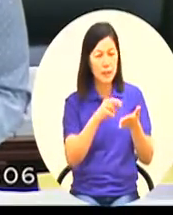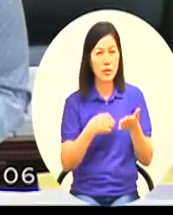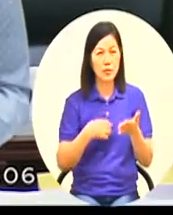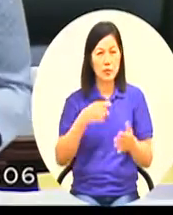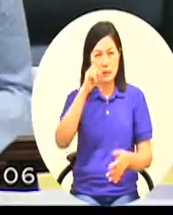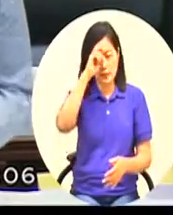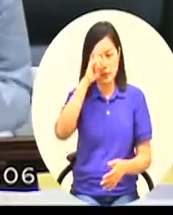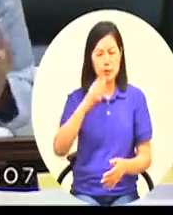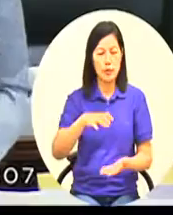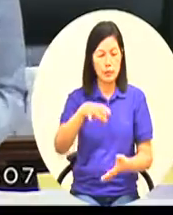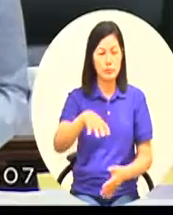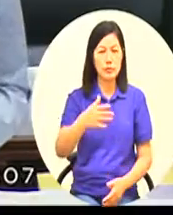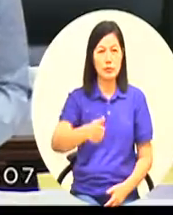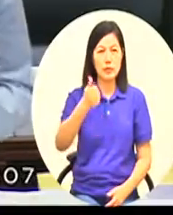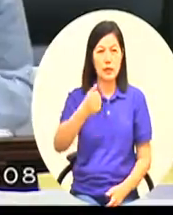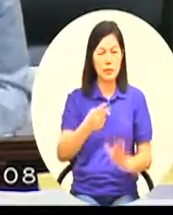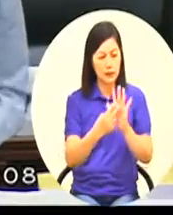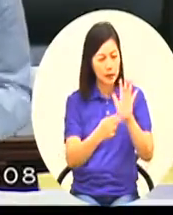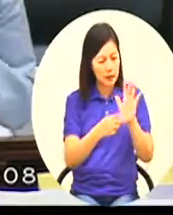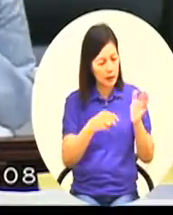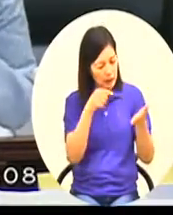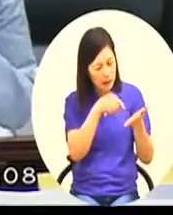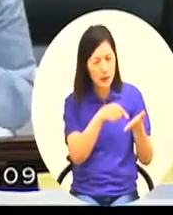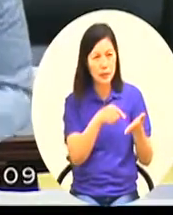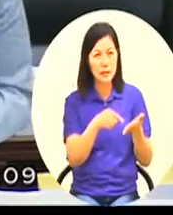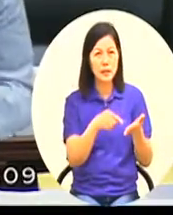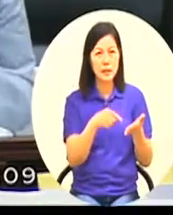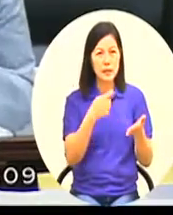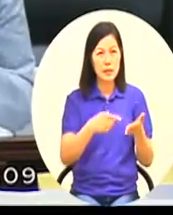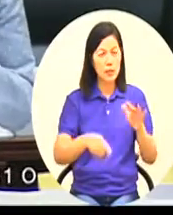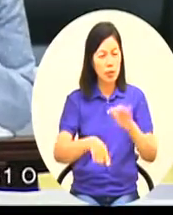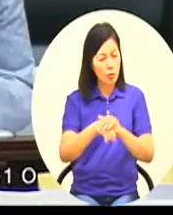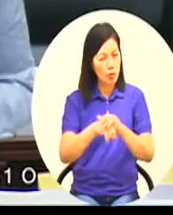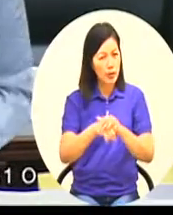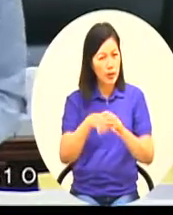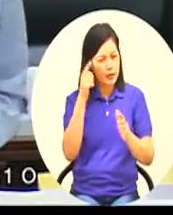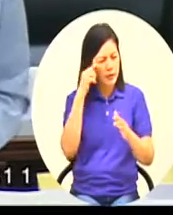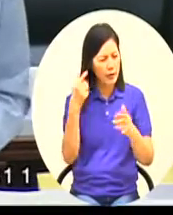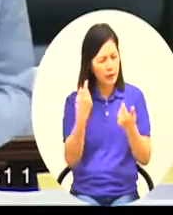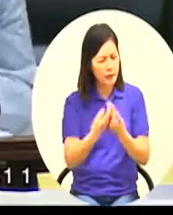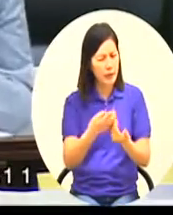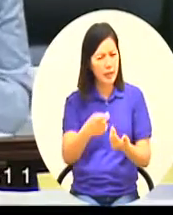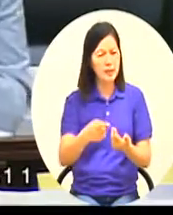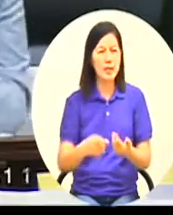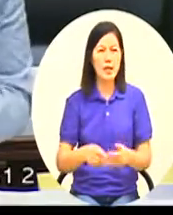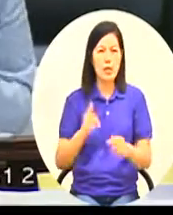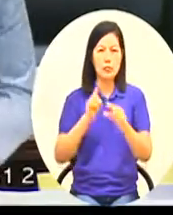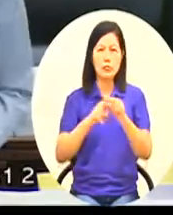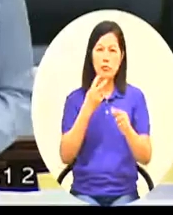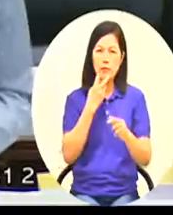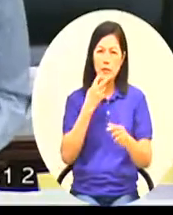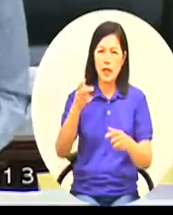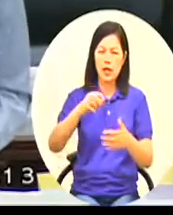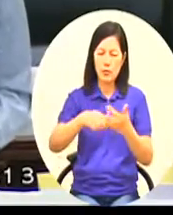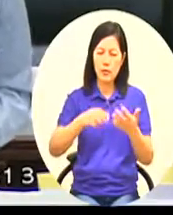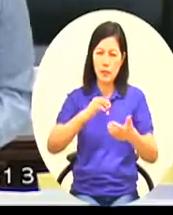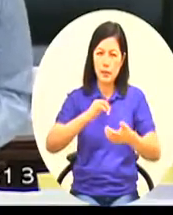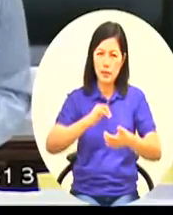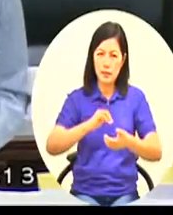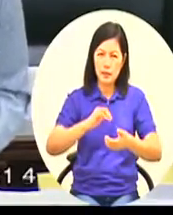好好的去把这个解释令去看到底有没有违反了这个我们中央的母法或者是我们中央所规定的法